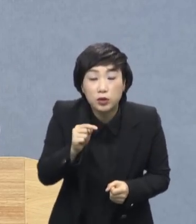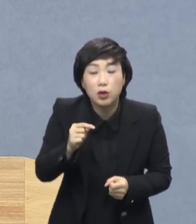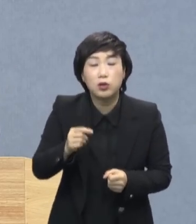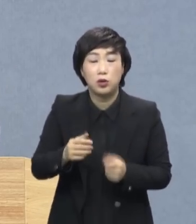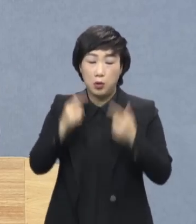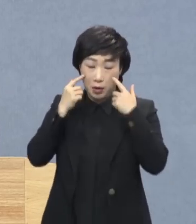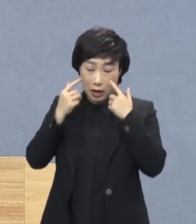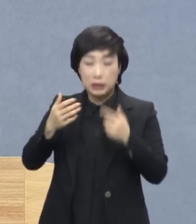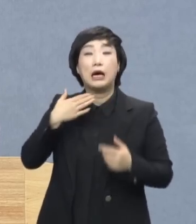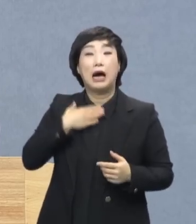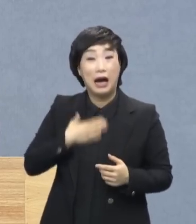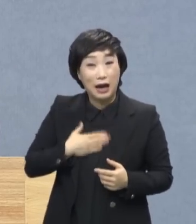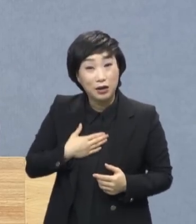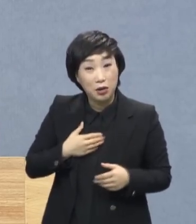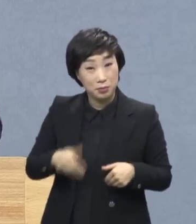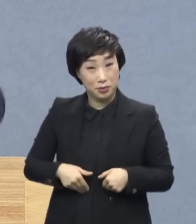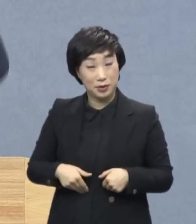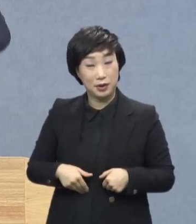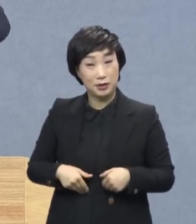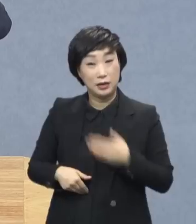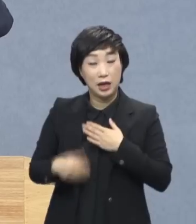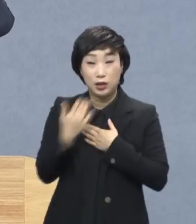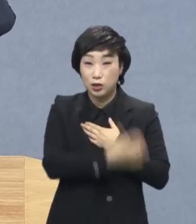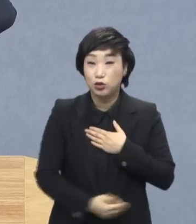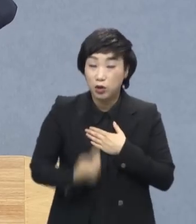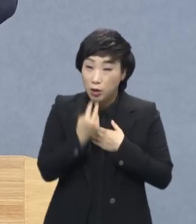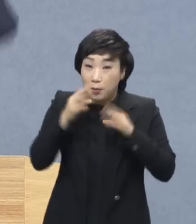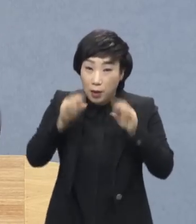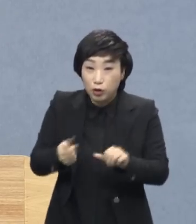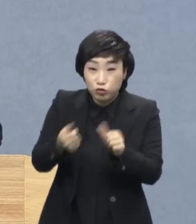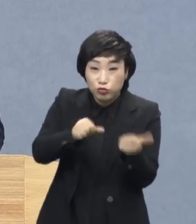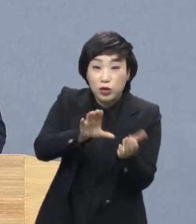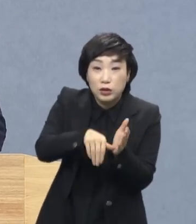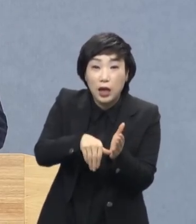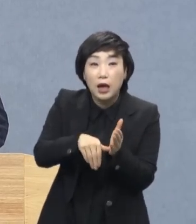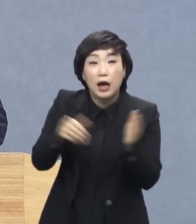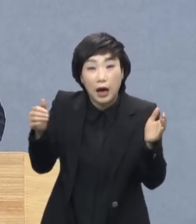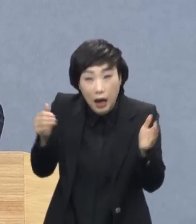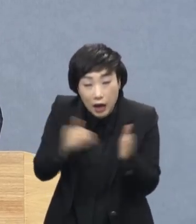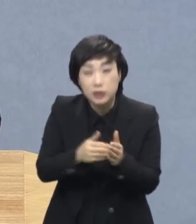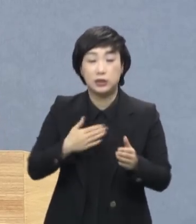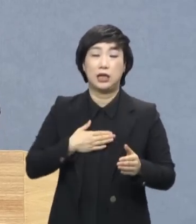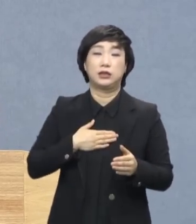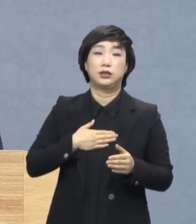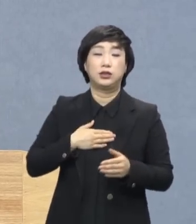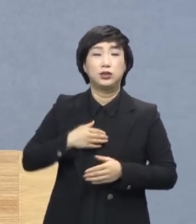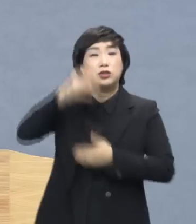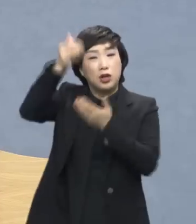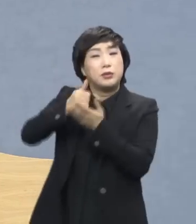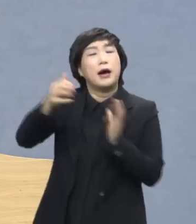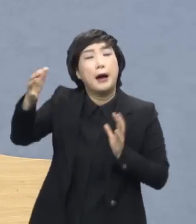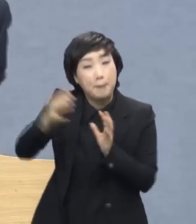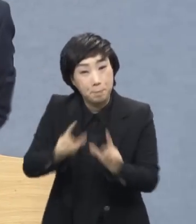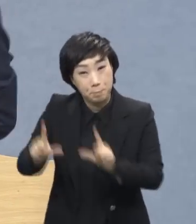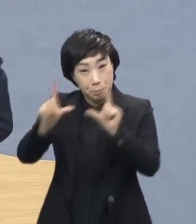대해서 분명히 알고, 내 육신이 목숨이 끝나는 그 시간까지 나는 성령으로